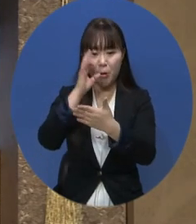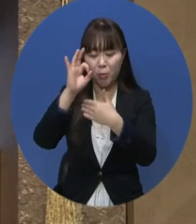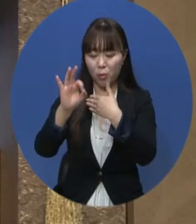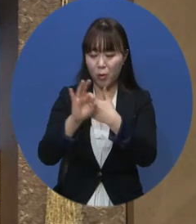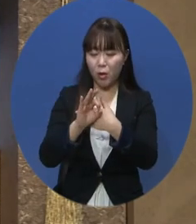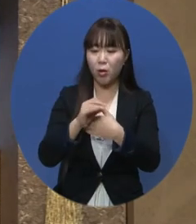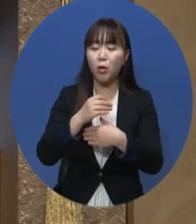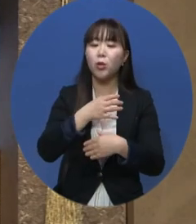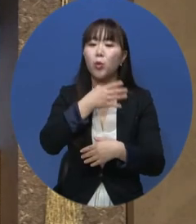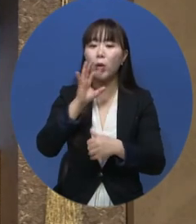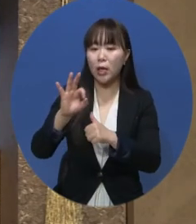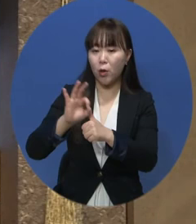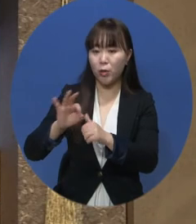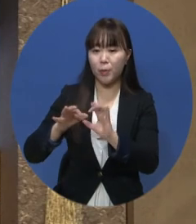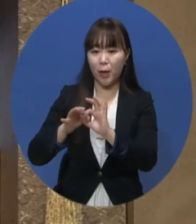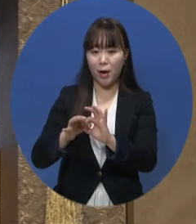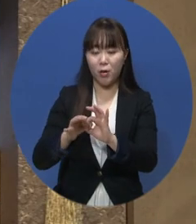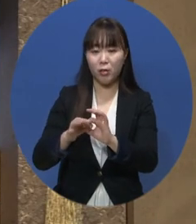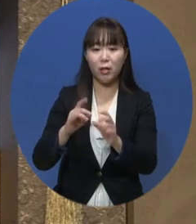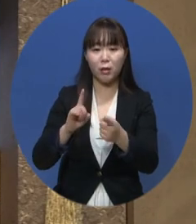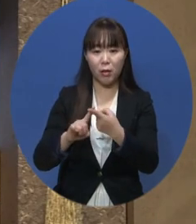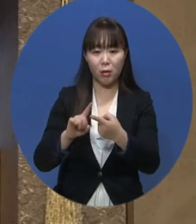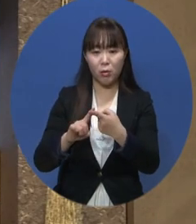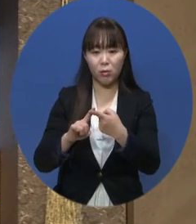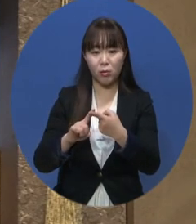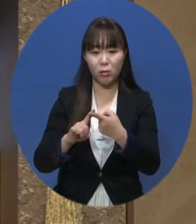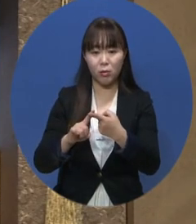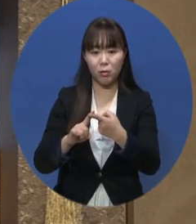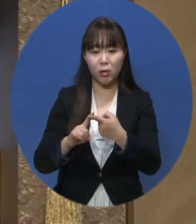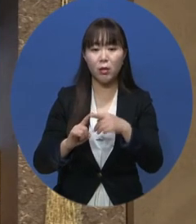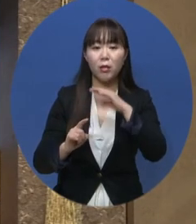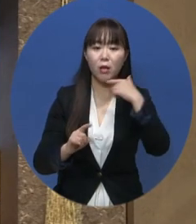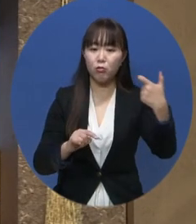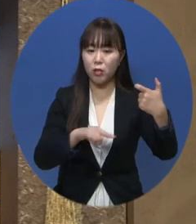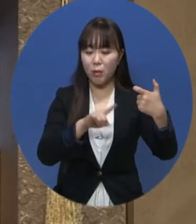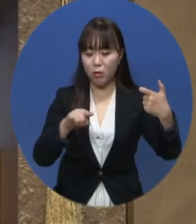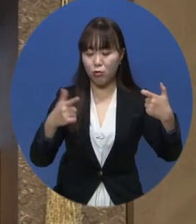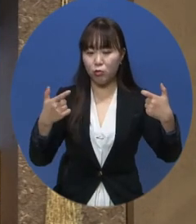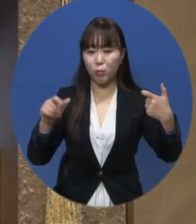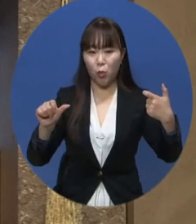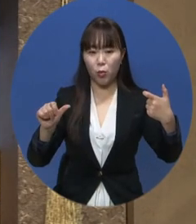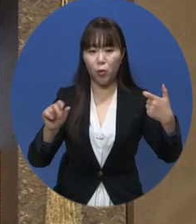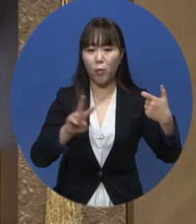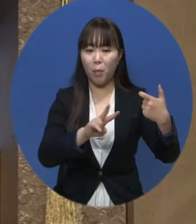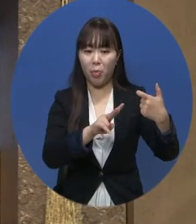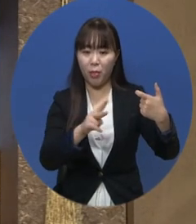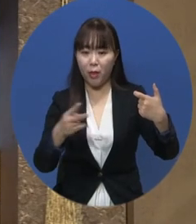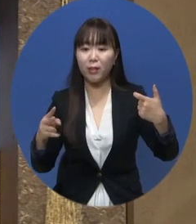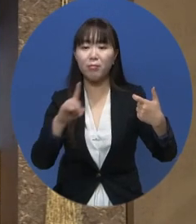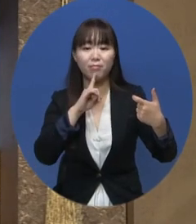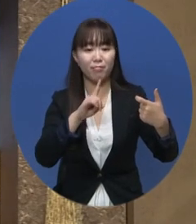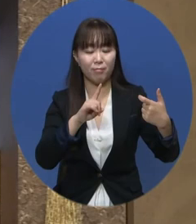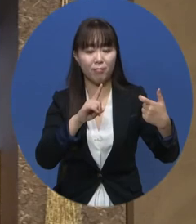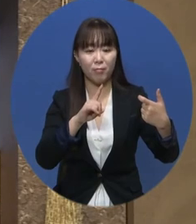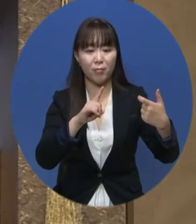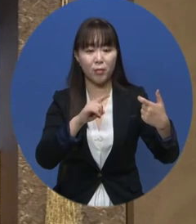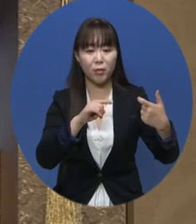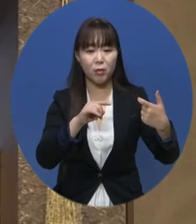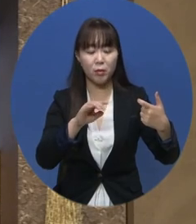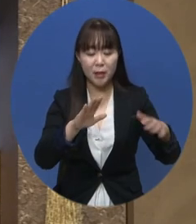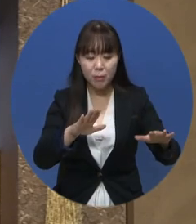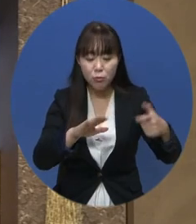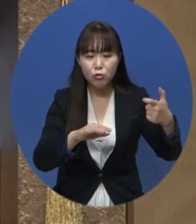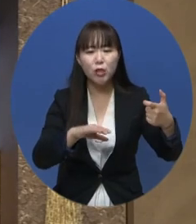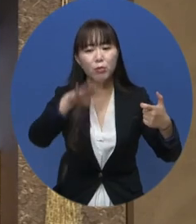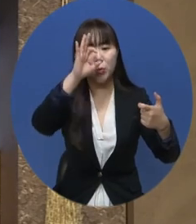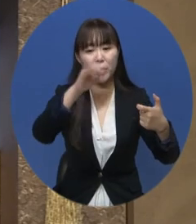이 노령연금에 대한 수급 기준을 60세에서 65세로 이제 바꾸려고 한다고 그래요. 그렇다면 60으로 보고